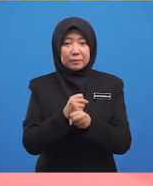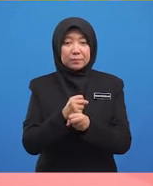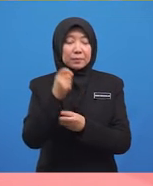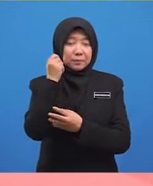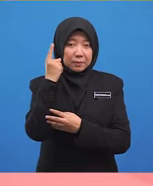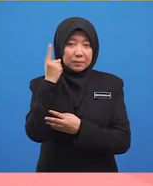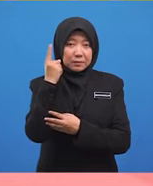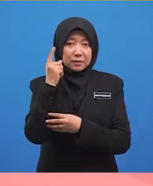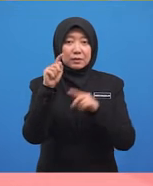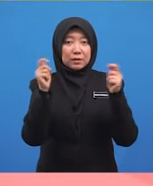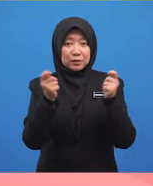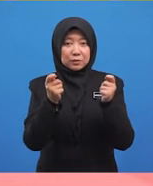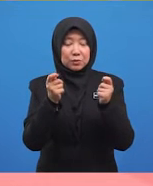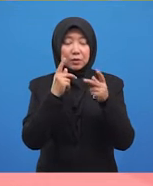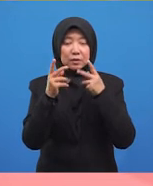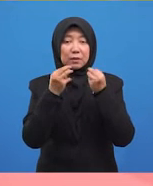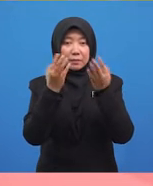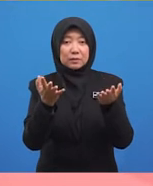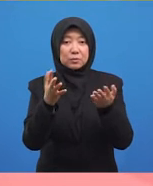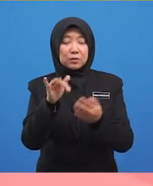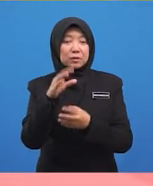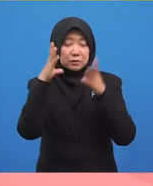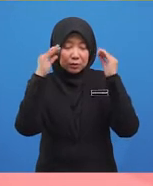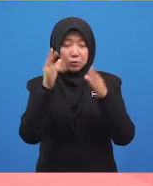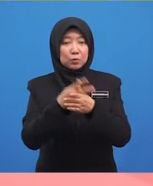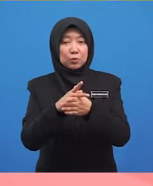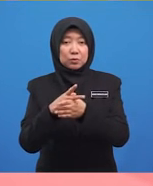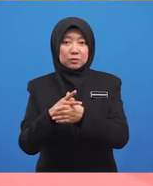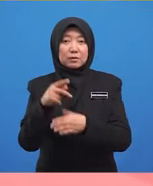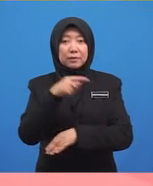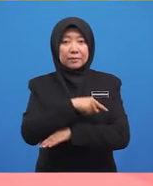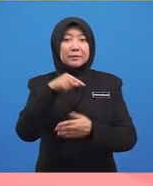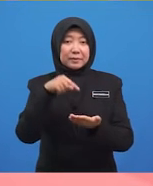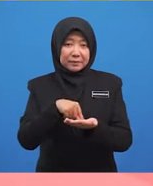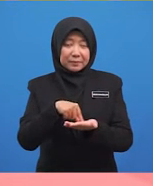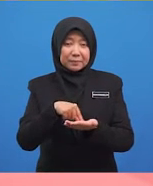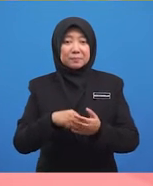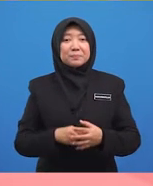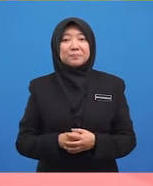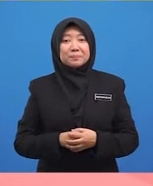dapat memahami tajuk kata majmuk yang cikgu kongsikan